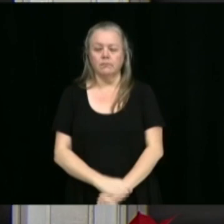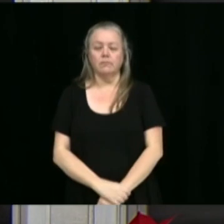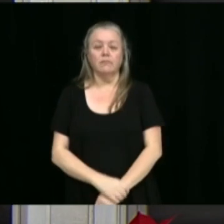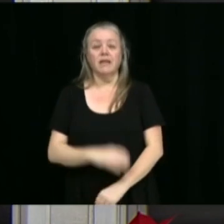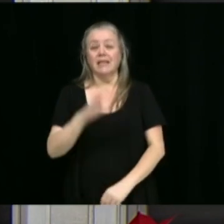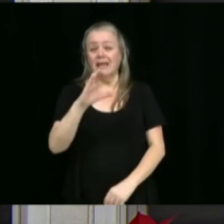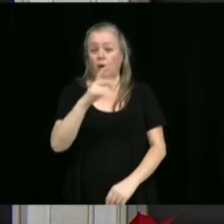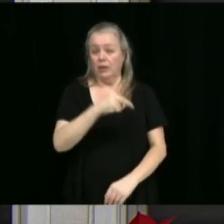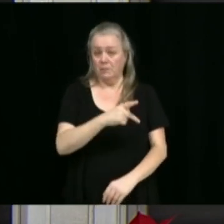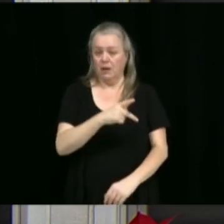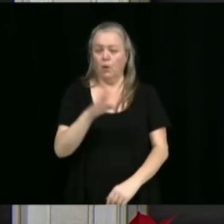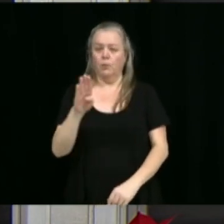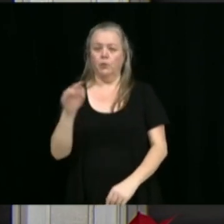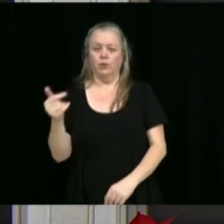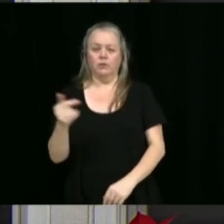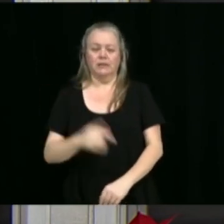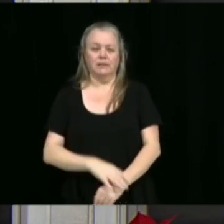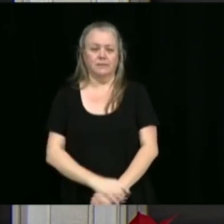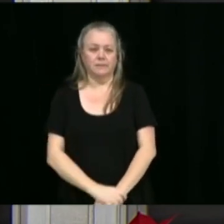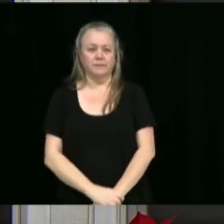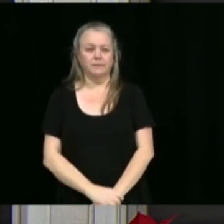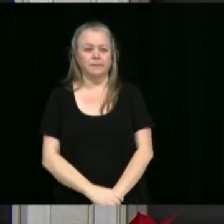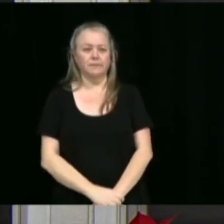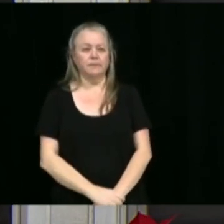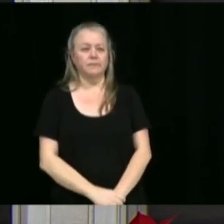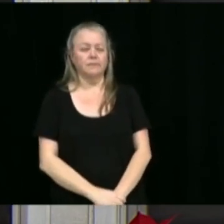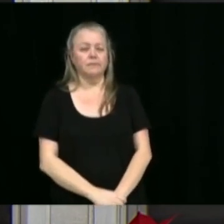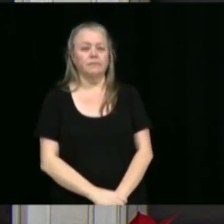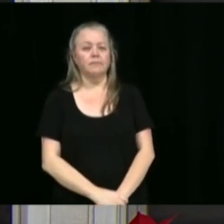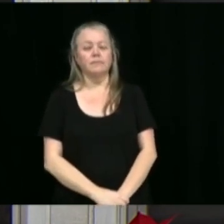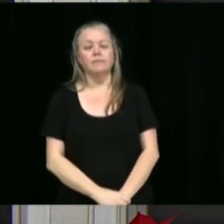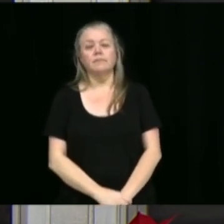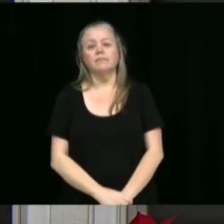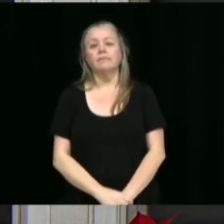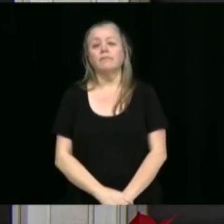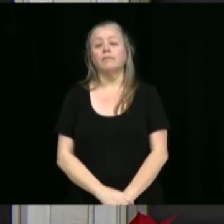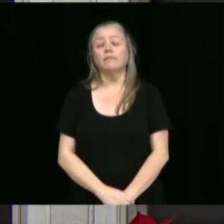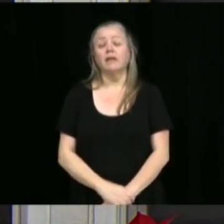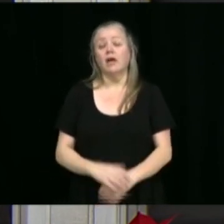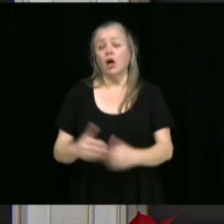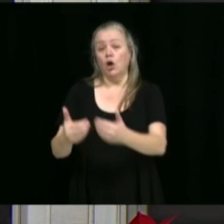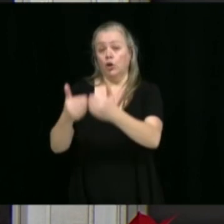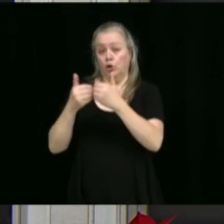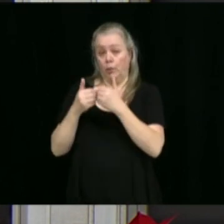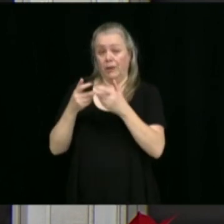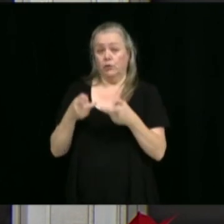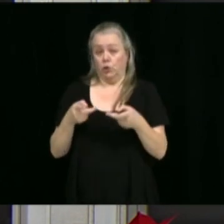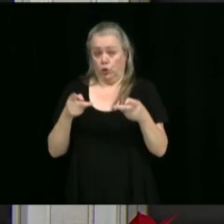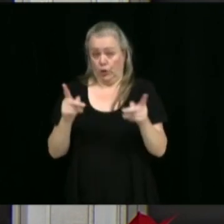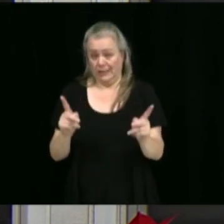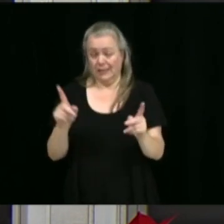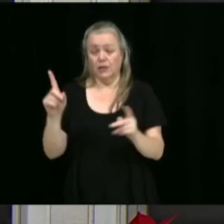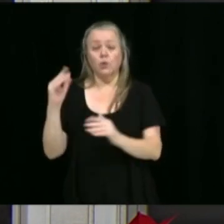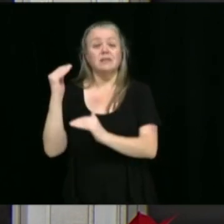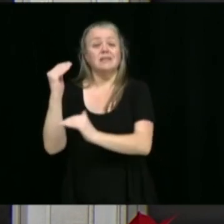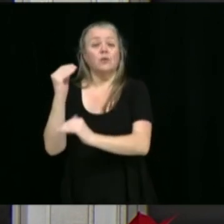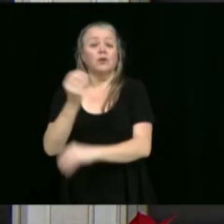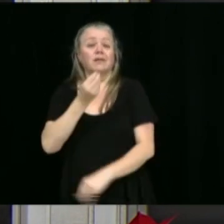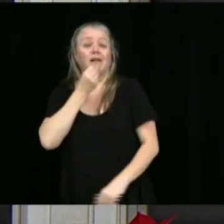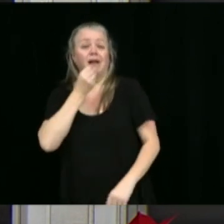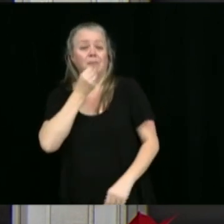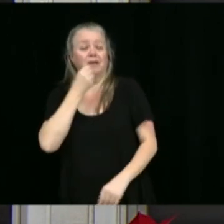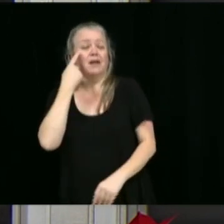Caroline Pilon, Benoît Gauthier. Événement. Demande d'autorisation formulée par la Sécurité alimentaire pour faire de